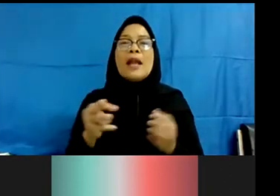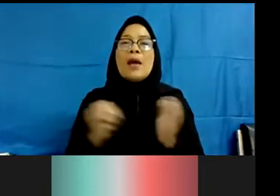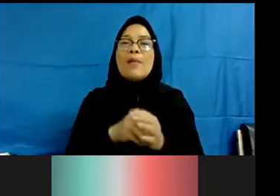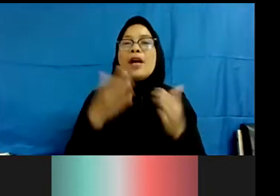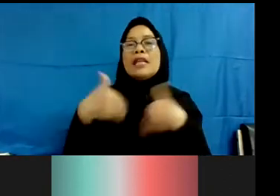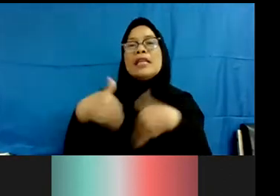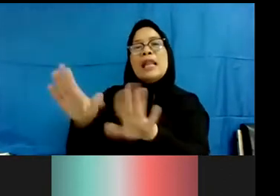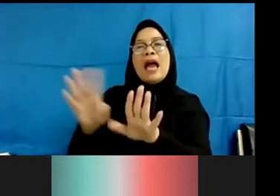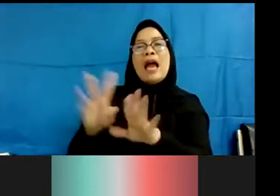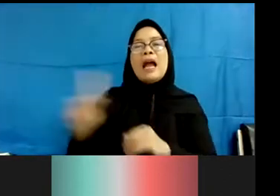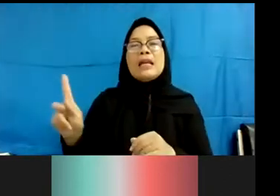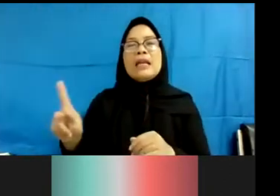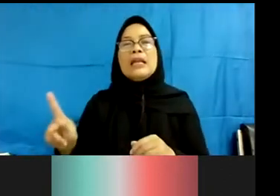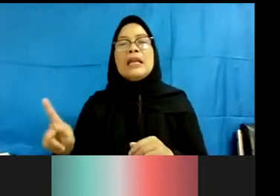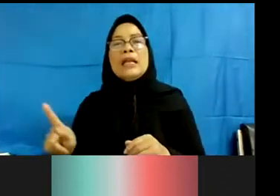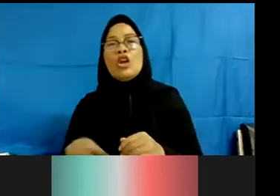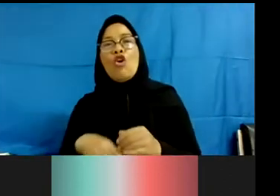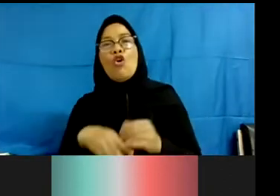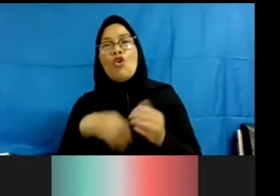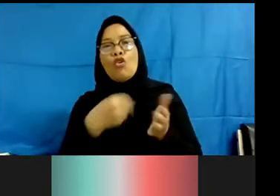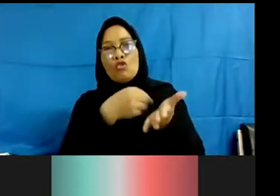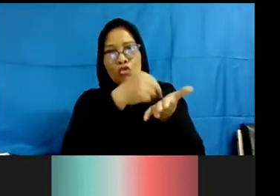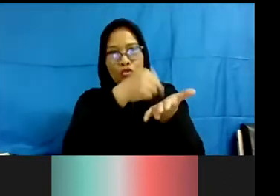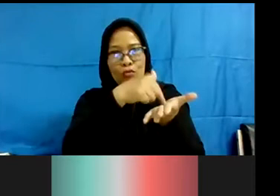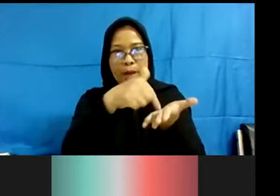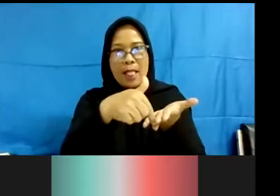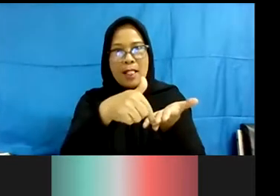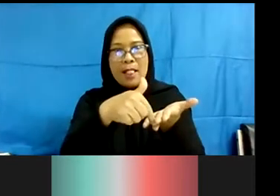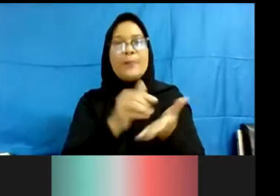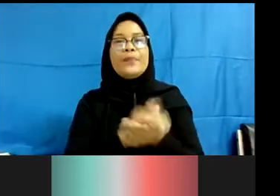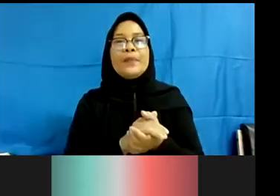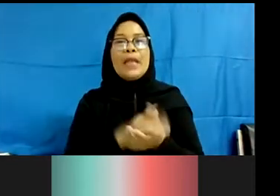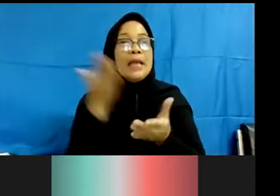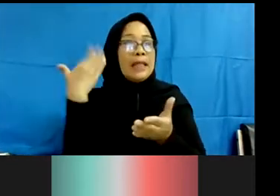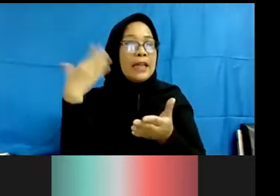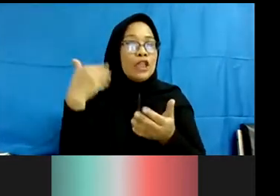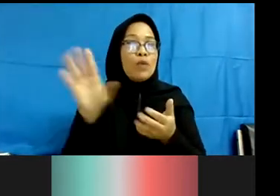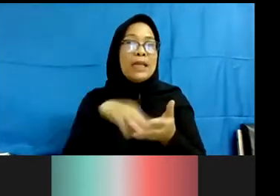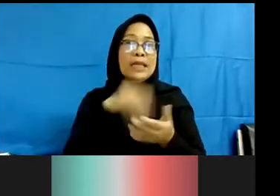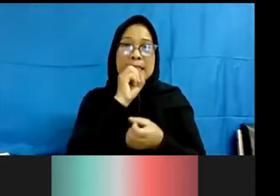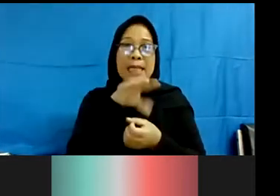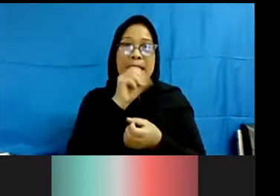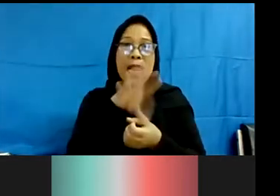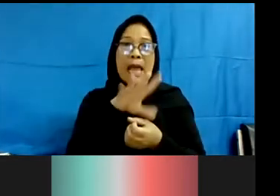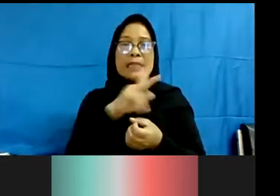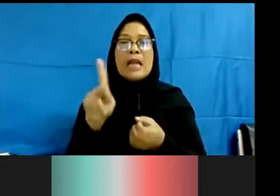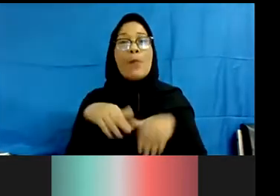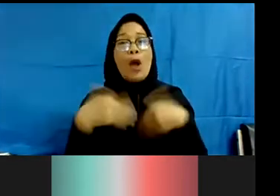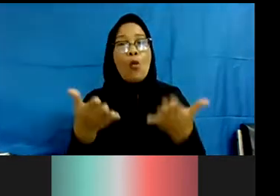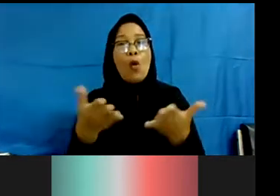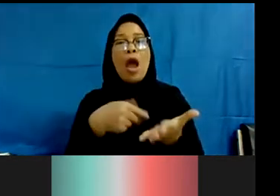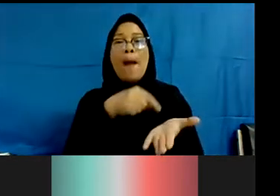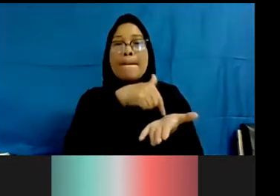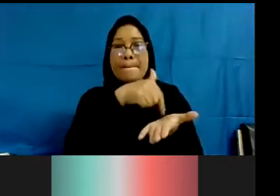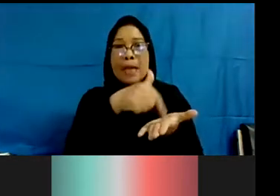menghilangkan peranan dari huruf braille. Jadi saya seperti tadi dijelaskan oleh Bu Weni ya, bahwa huruf braille itu ya